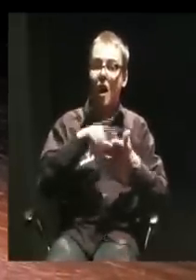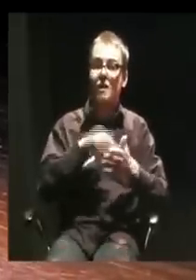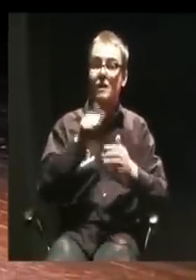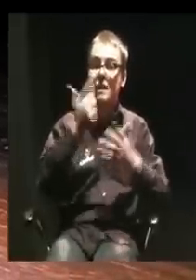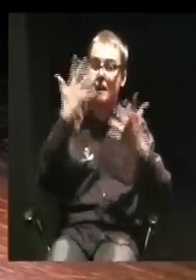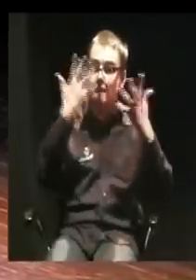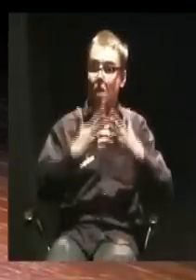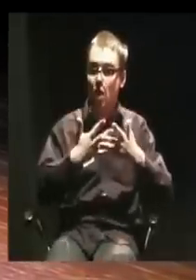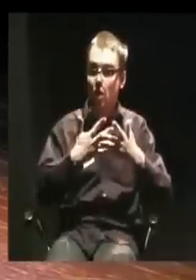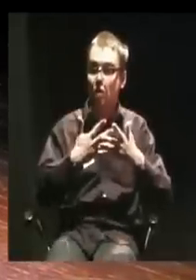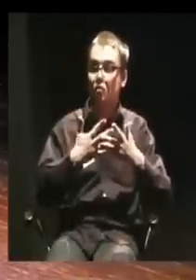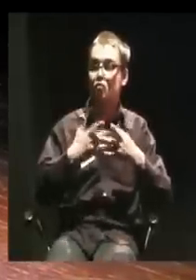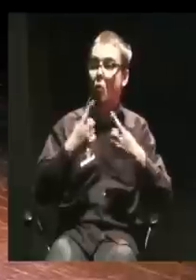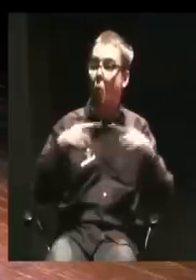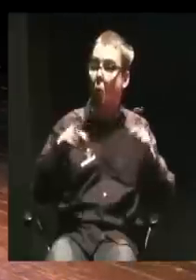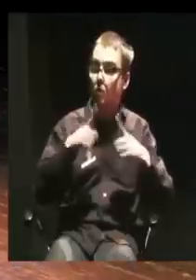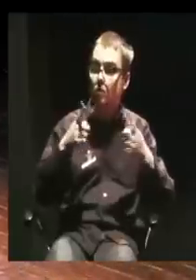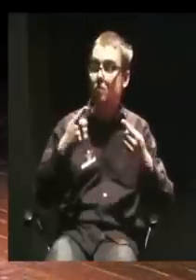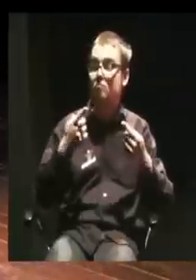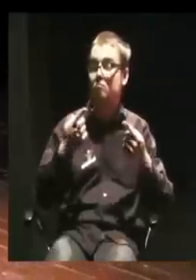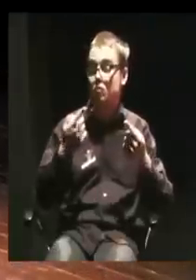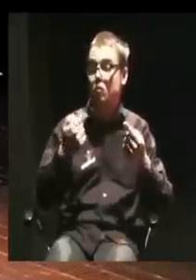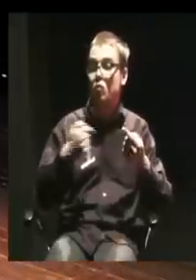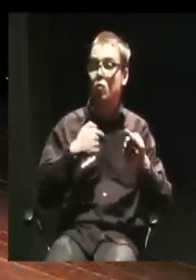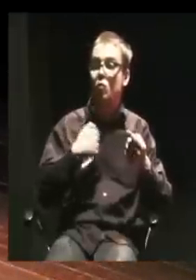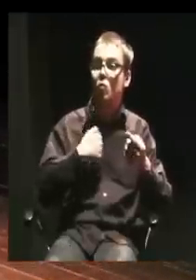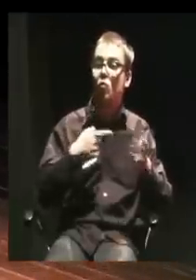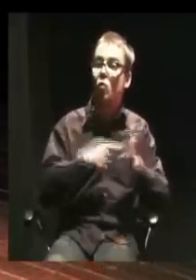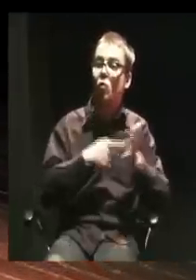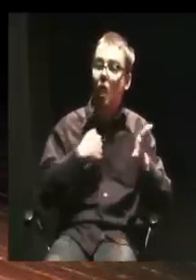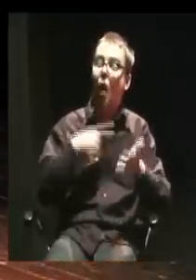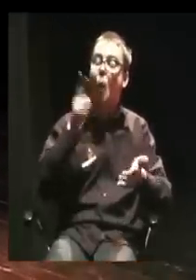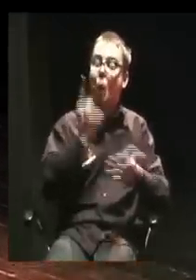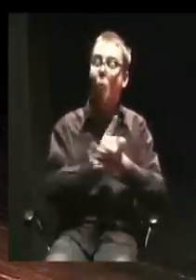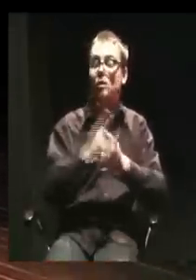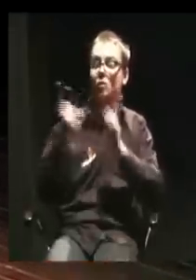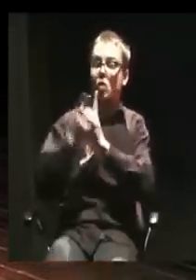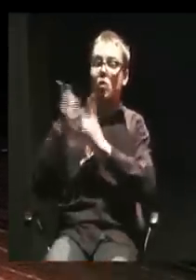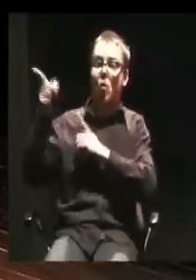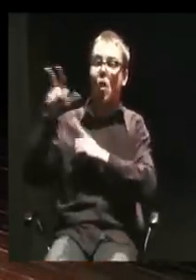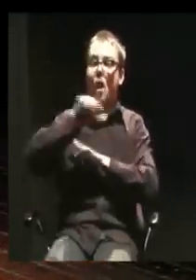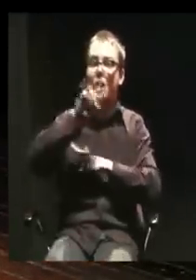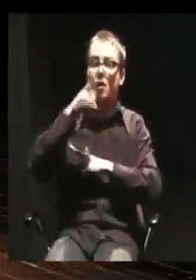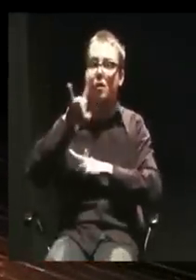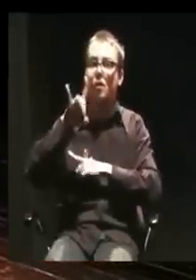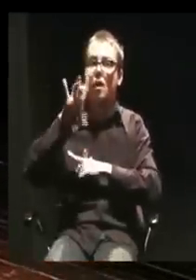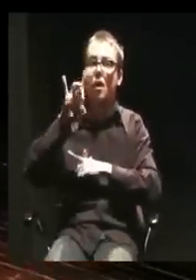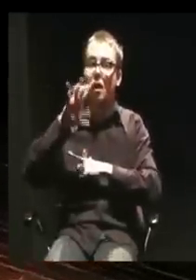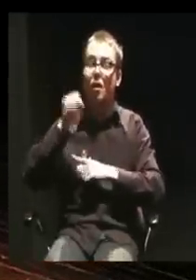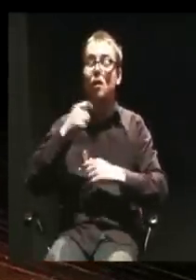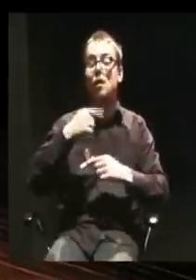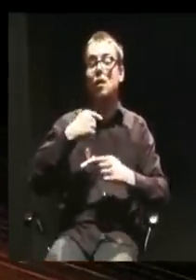przygotowałem ofertę do biur podróży. Szanowni Państwo, jeśli wyślą mnie Państwo do Stanów na koncert Lady Gagi...